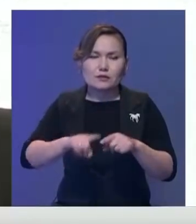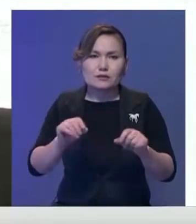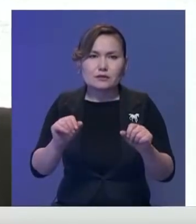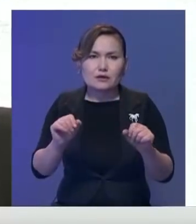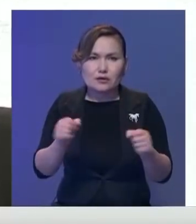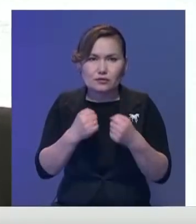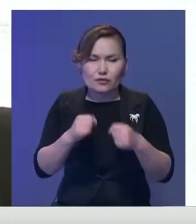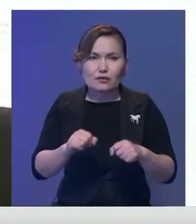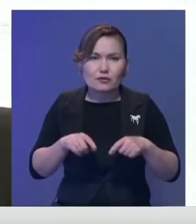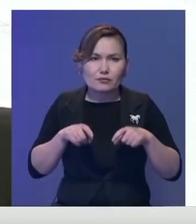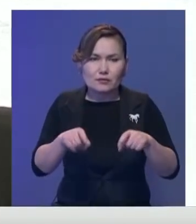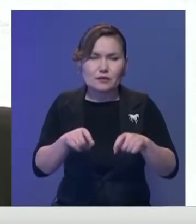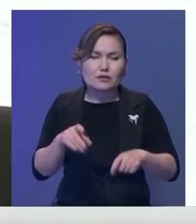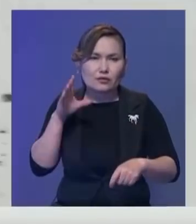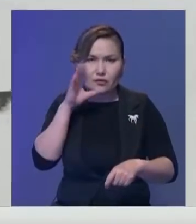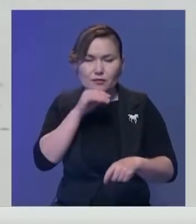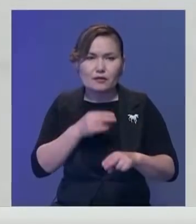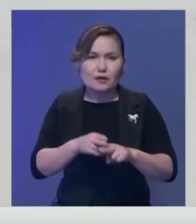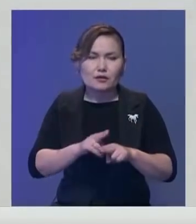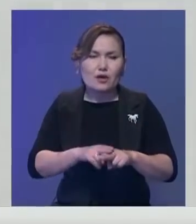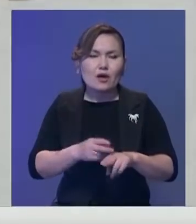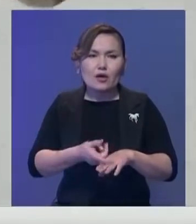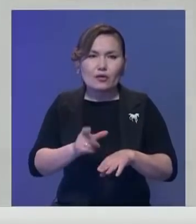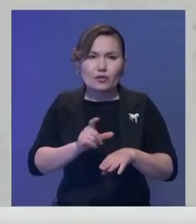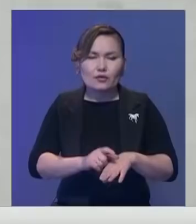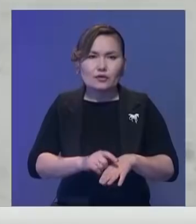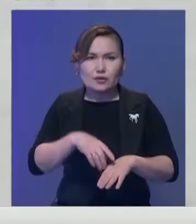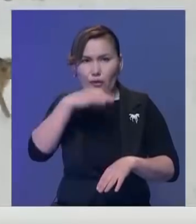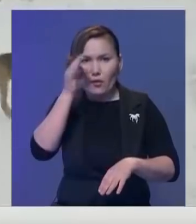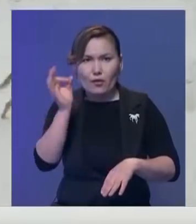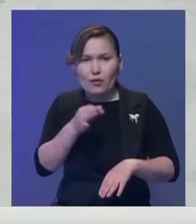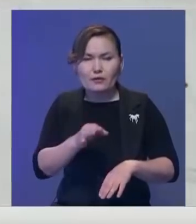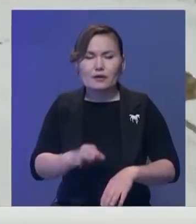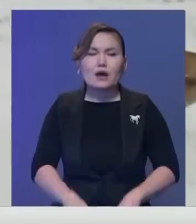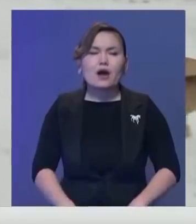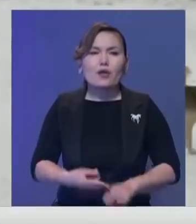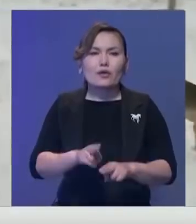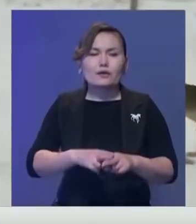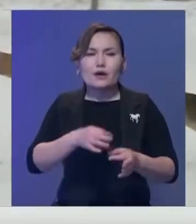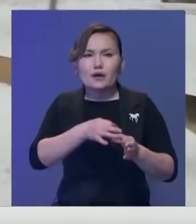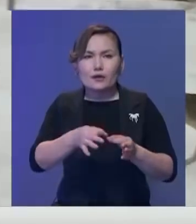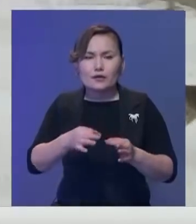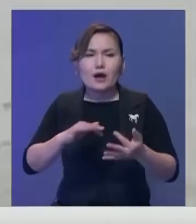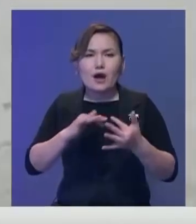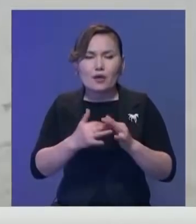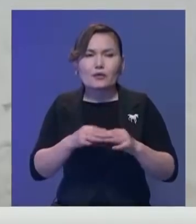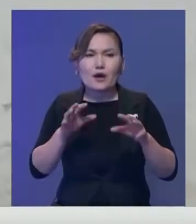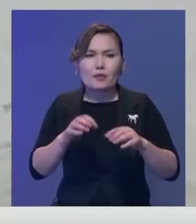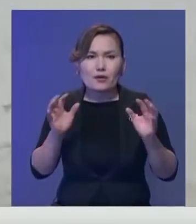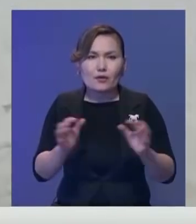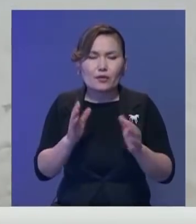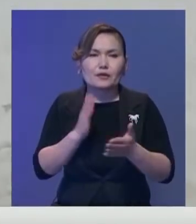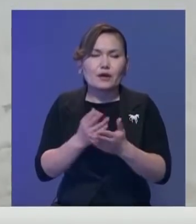біреу алғыр болады, біреу тез бұрылады. Облыс аумағында тазы ұстаушылар Амангелді Наурызым ауданында ғана бар, яғни саны некен